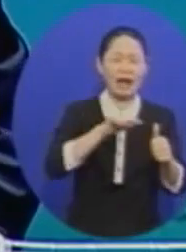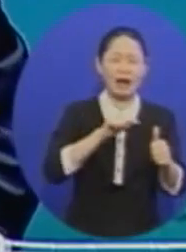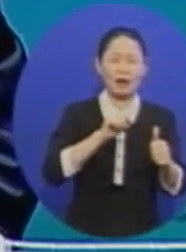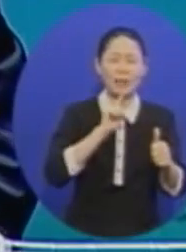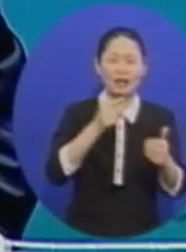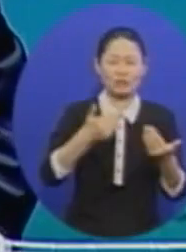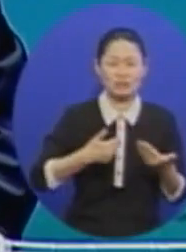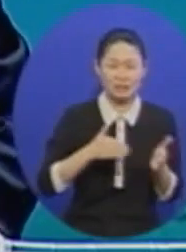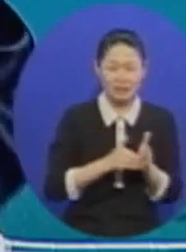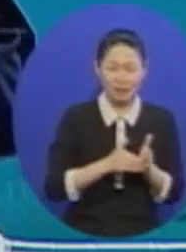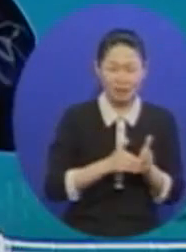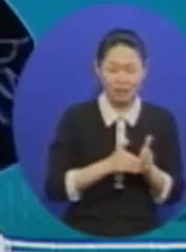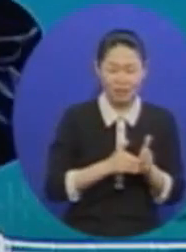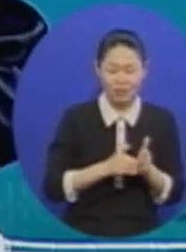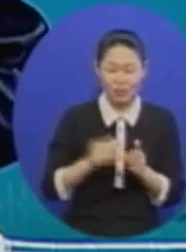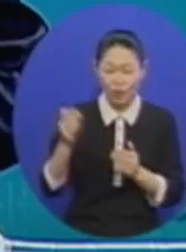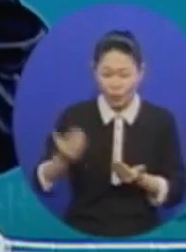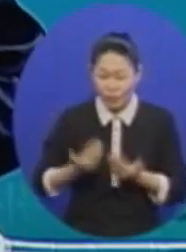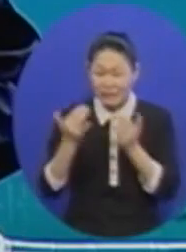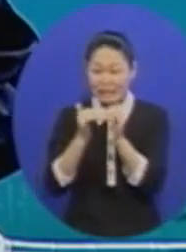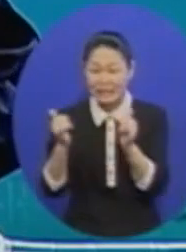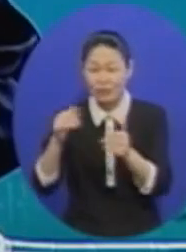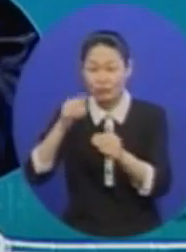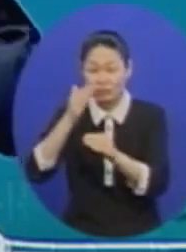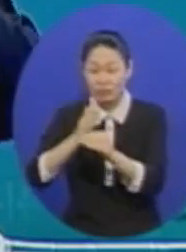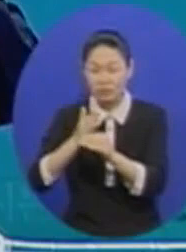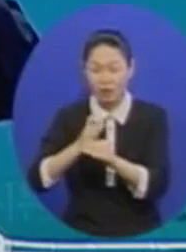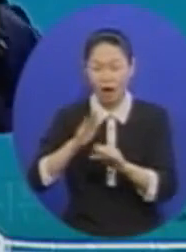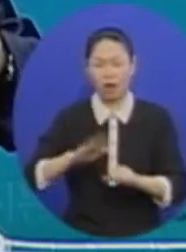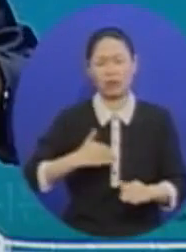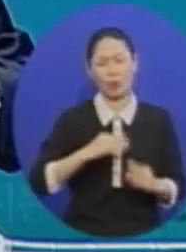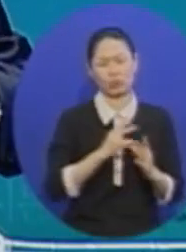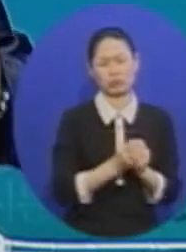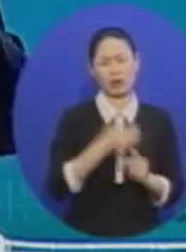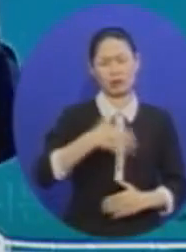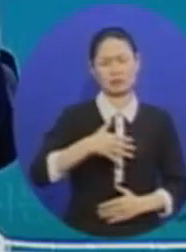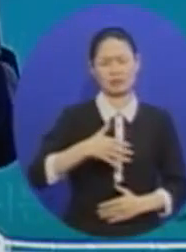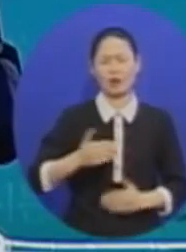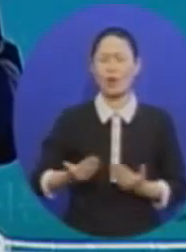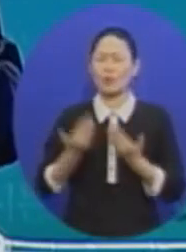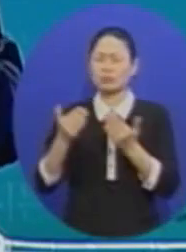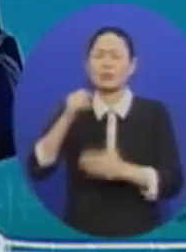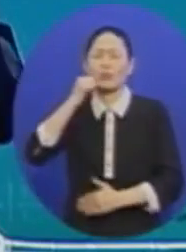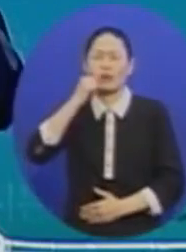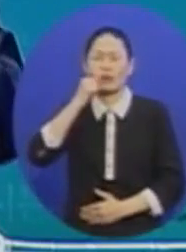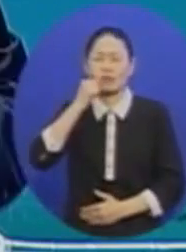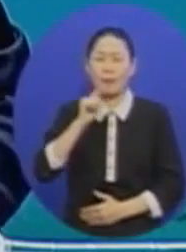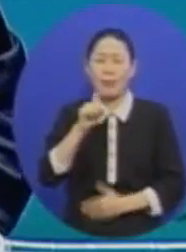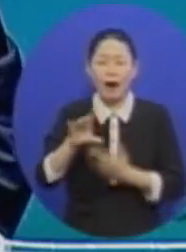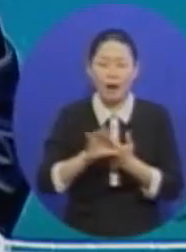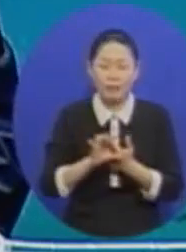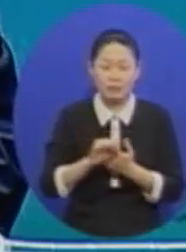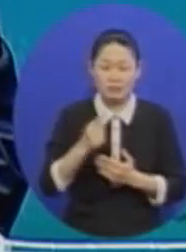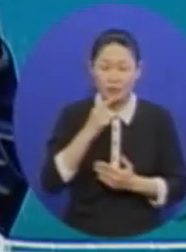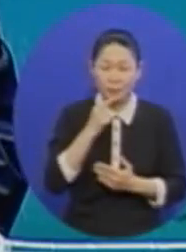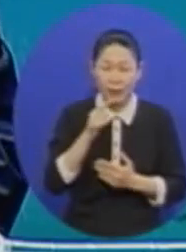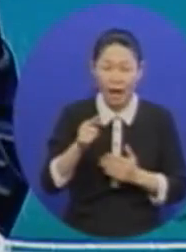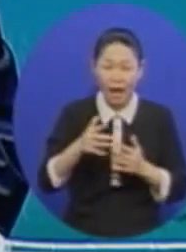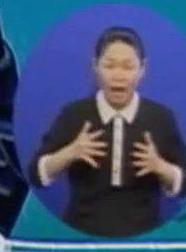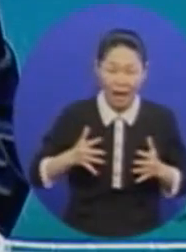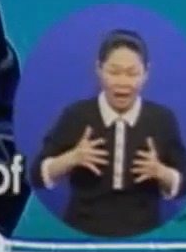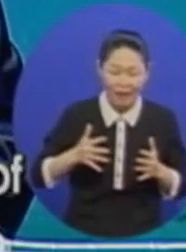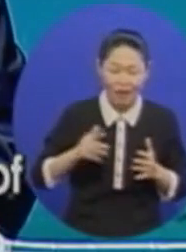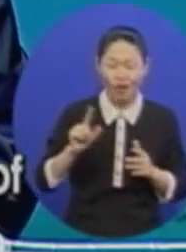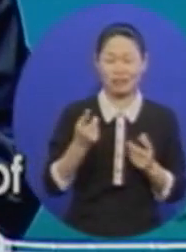하시는 분들도 한 하늘 온전하지 가 못해요 나 이제 봉사 못하겠어 이렇게 나오면 할 말이 없는 입장 이란